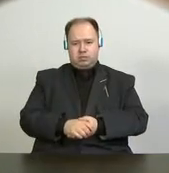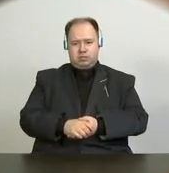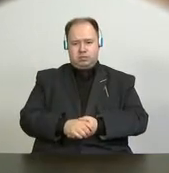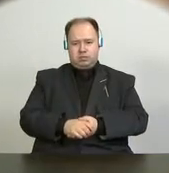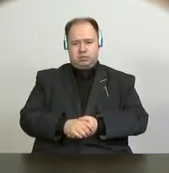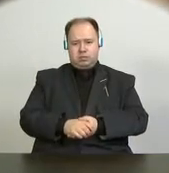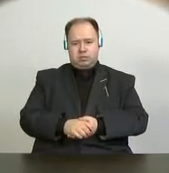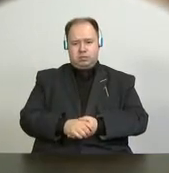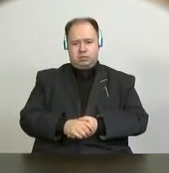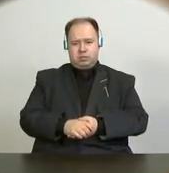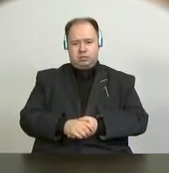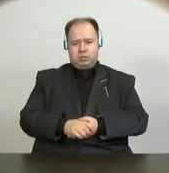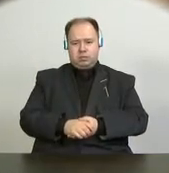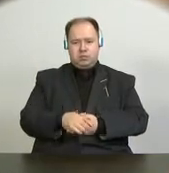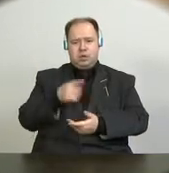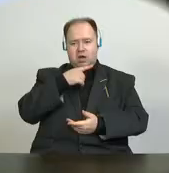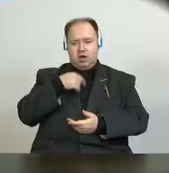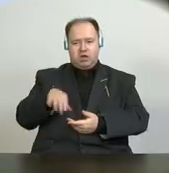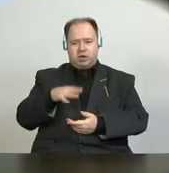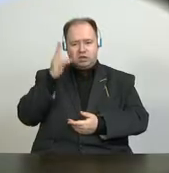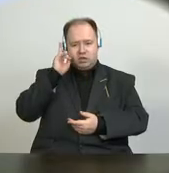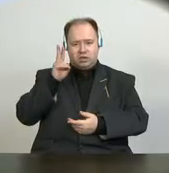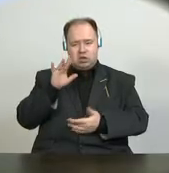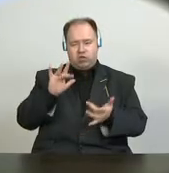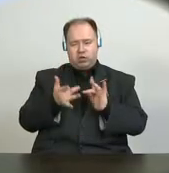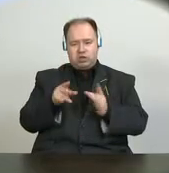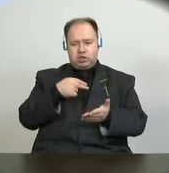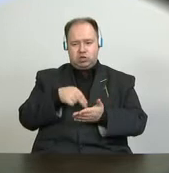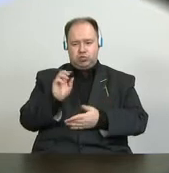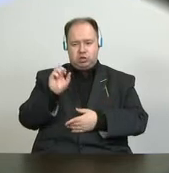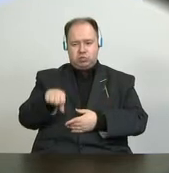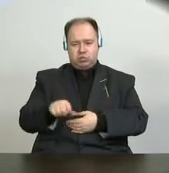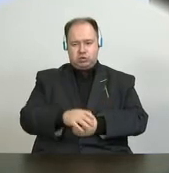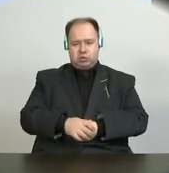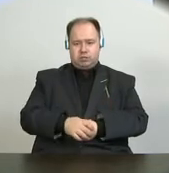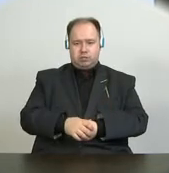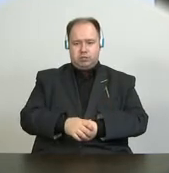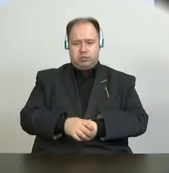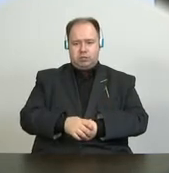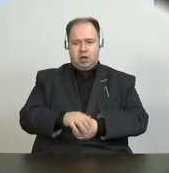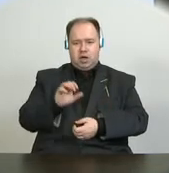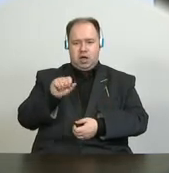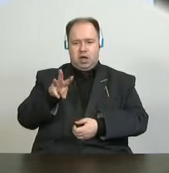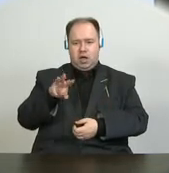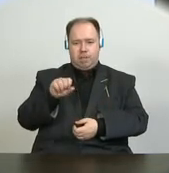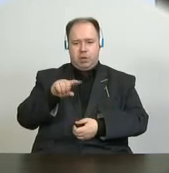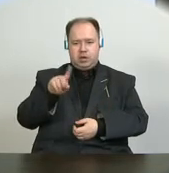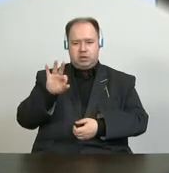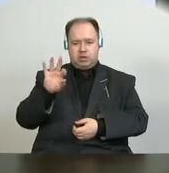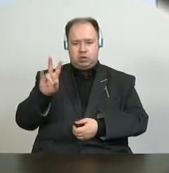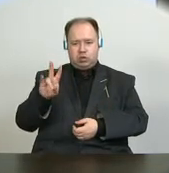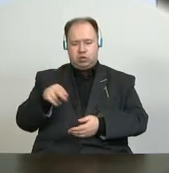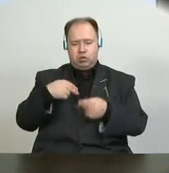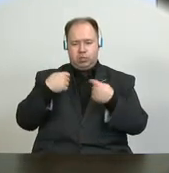заглянув россии можно вот в магазине купить но можно интернете купить на амазоне на ебэе они там продаются в достаточно